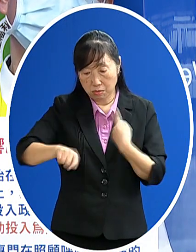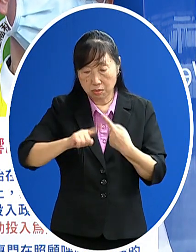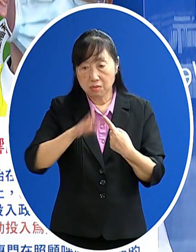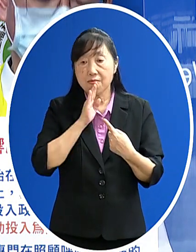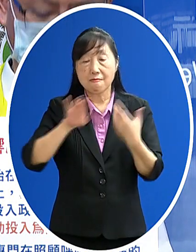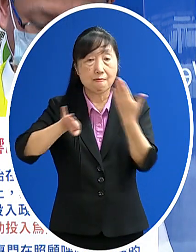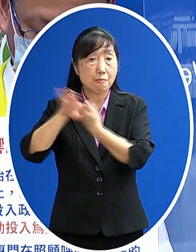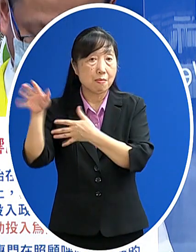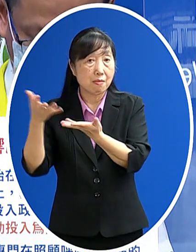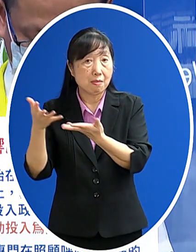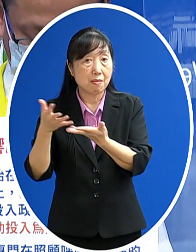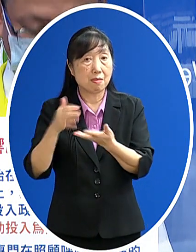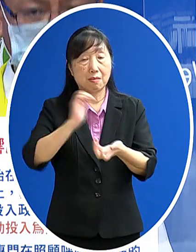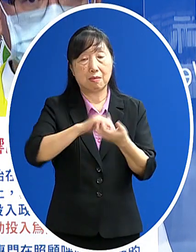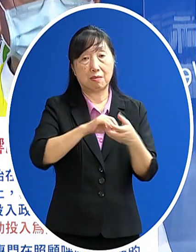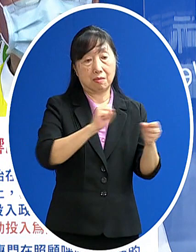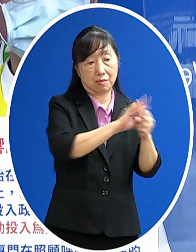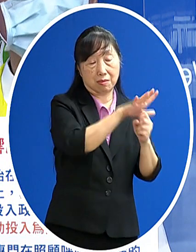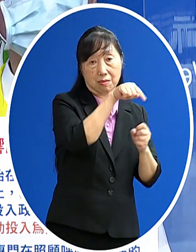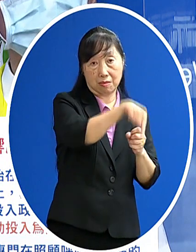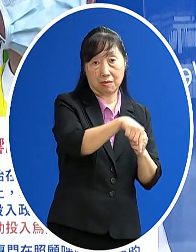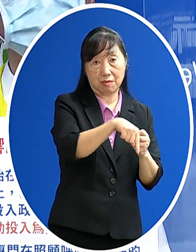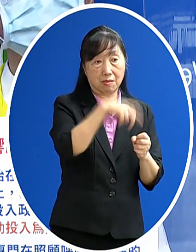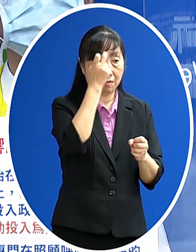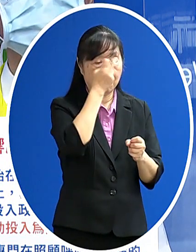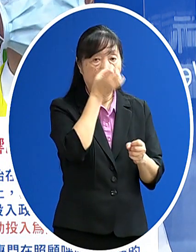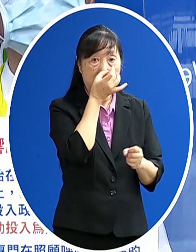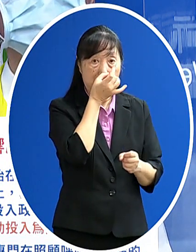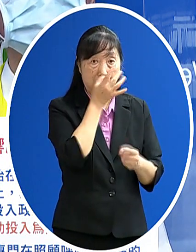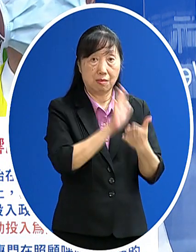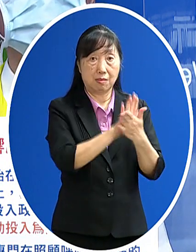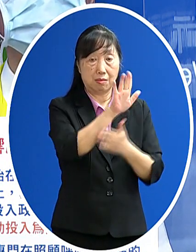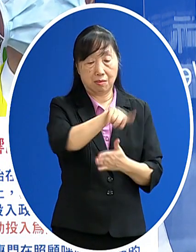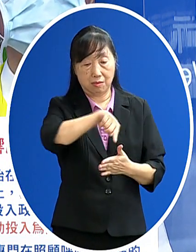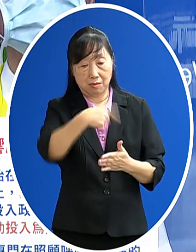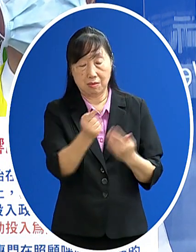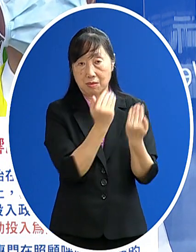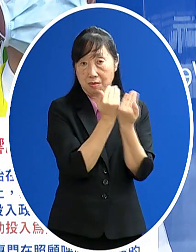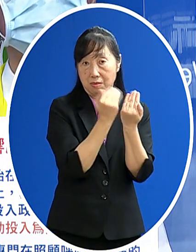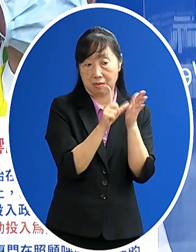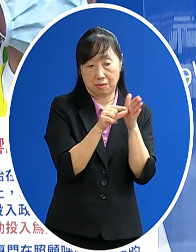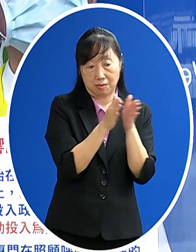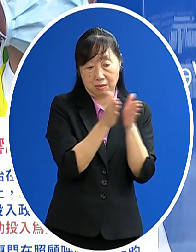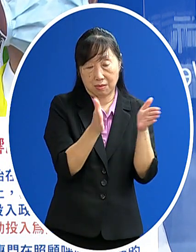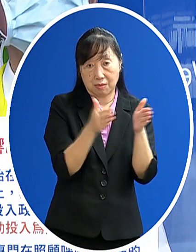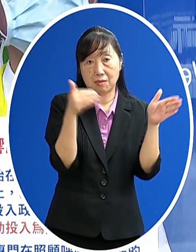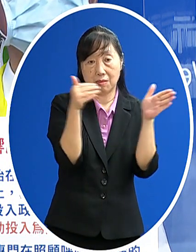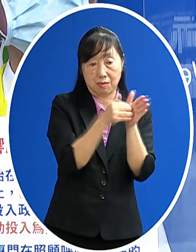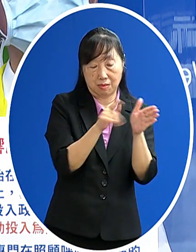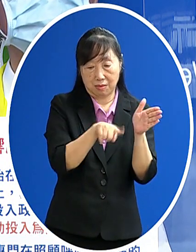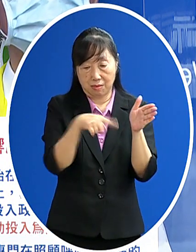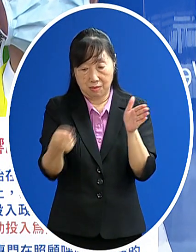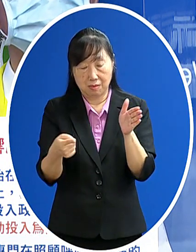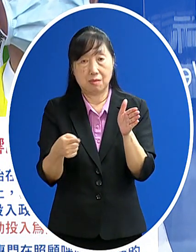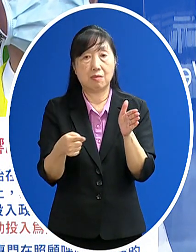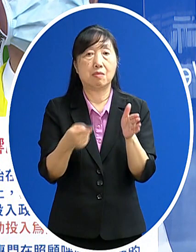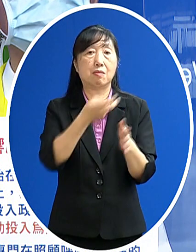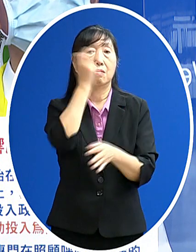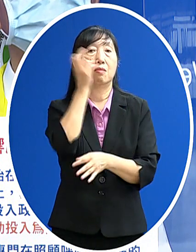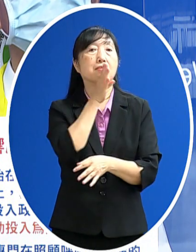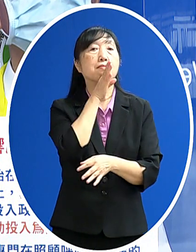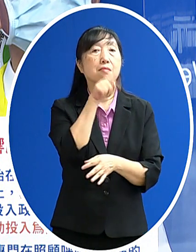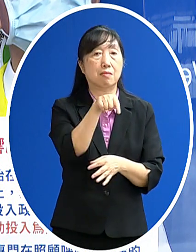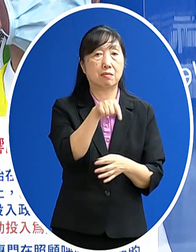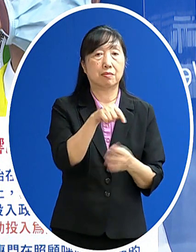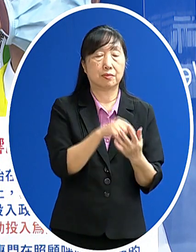为COVID-19 原来验不出来，而后来在潜伏期完了，那他就症状出来了。好，